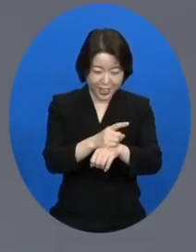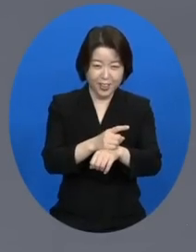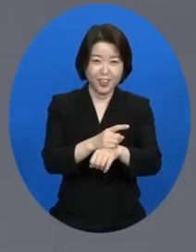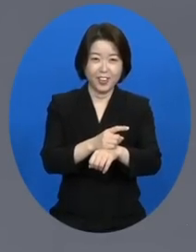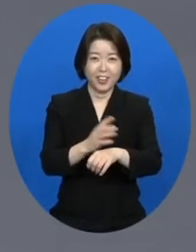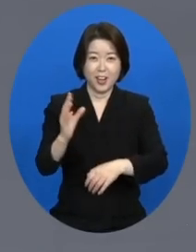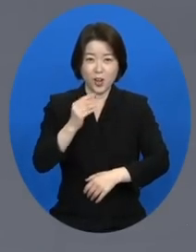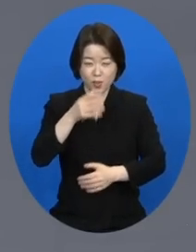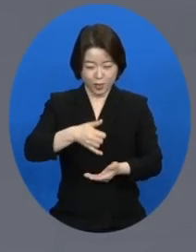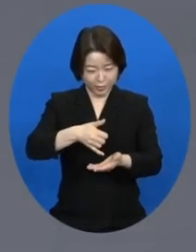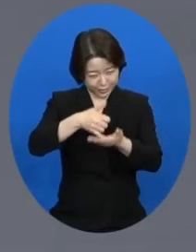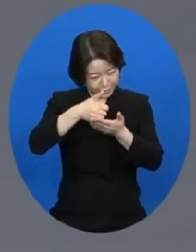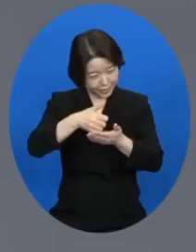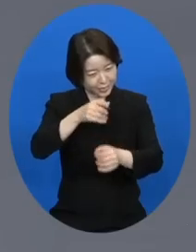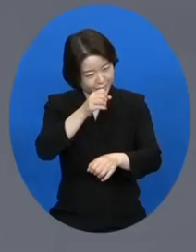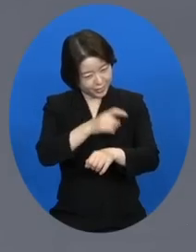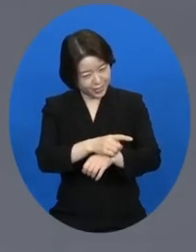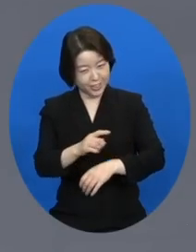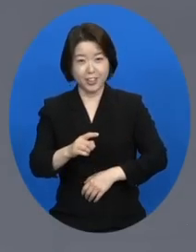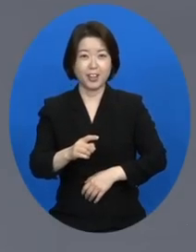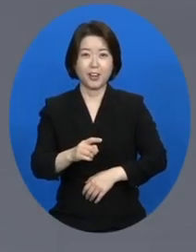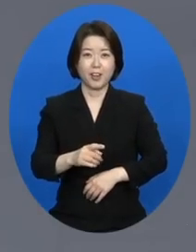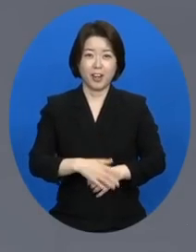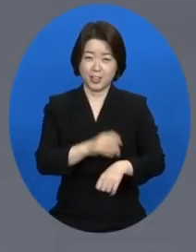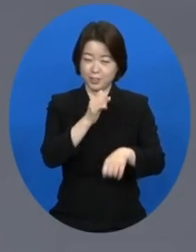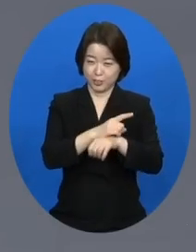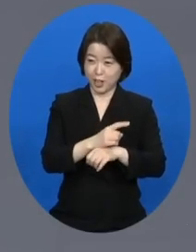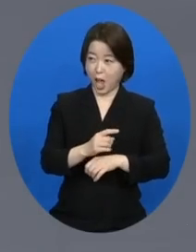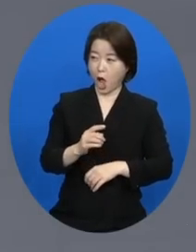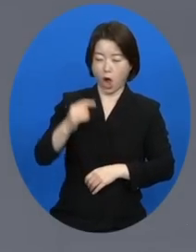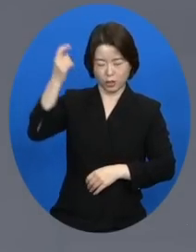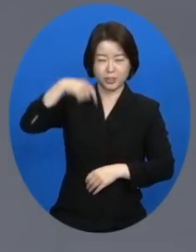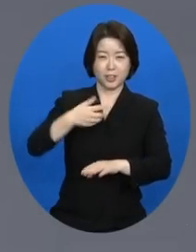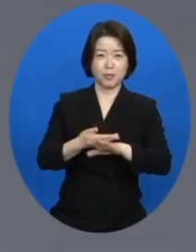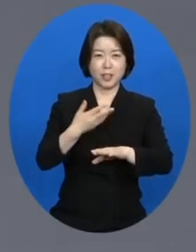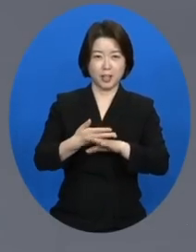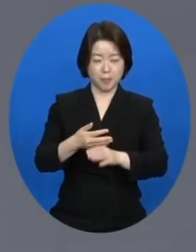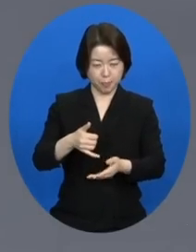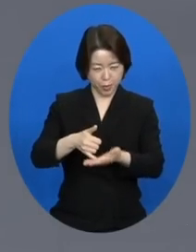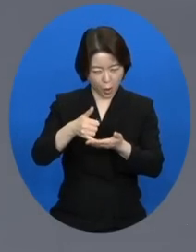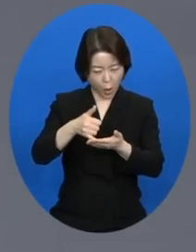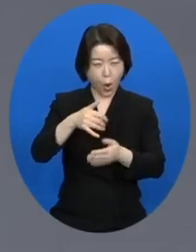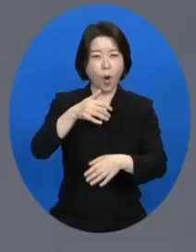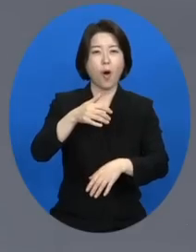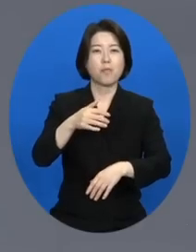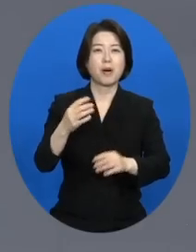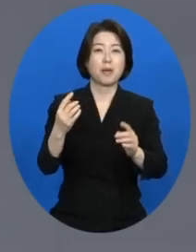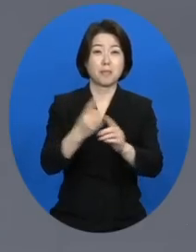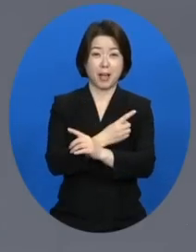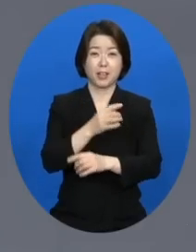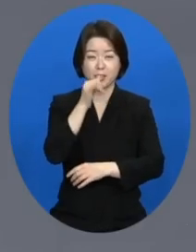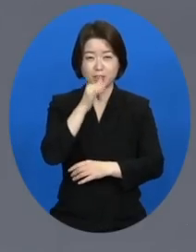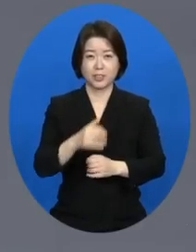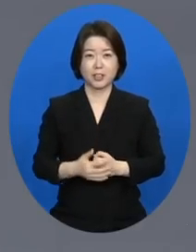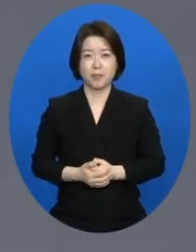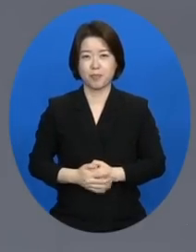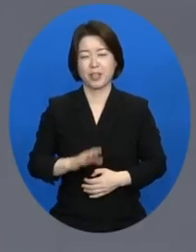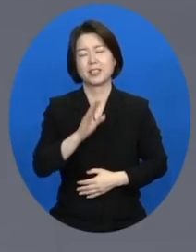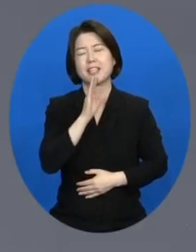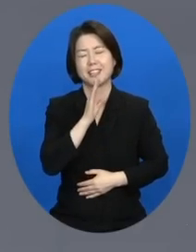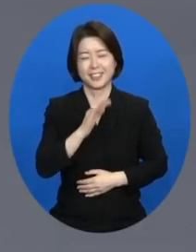성품이. 성질이라고 하면 굉장히 어감이 다릅니다. 성질과 성품은. 근데